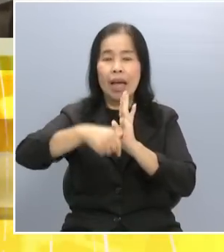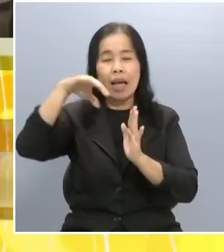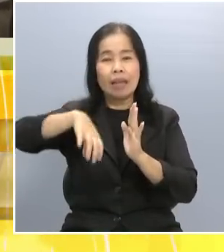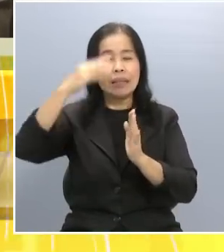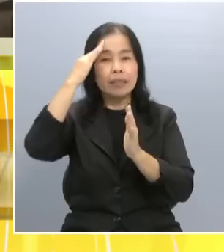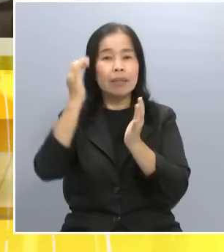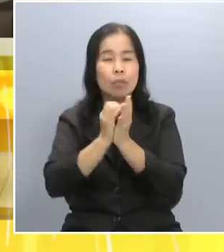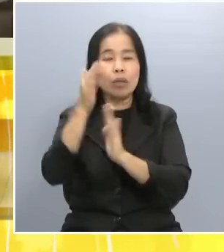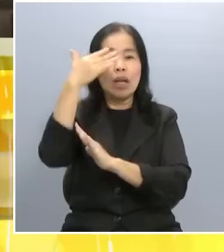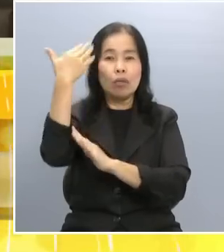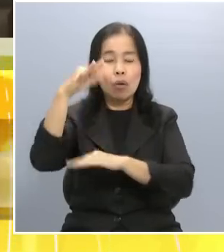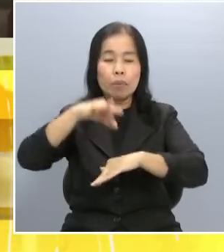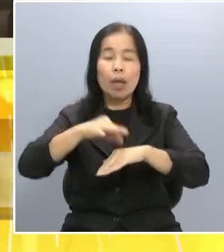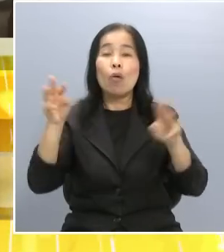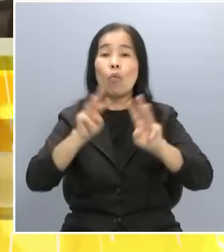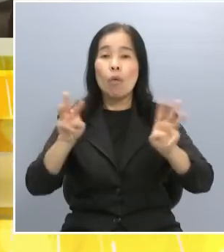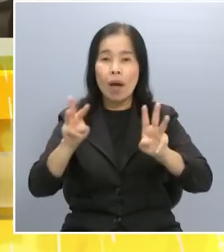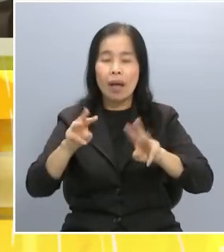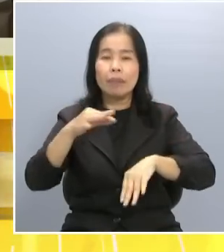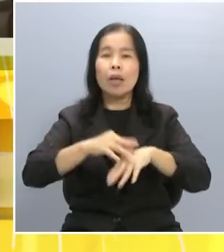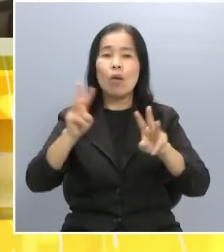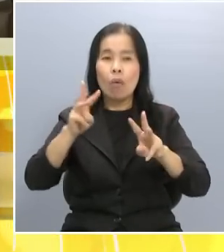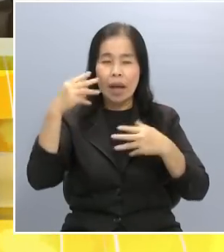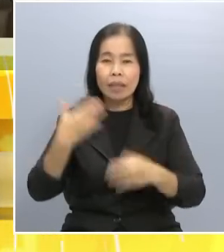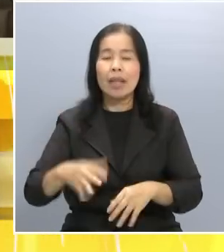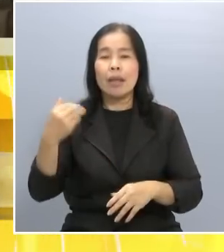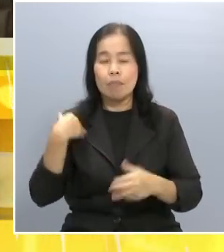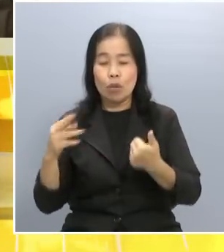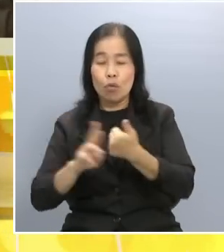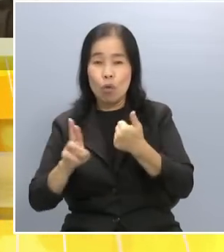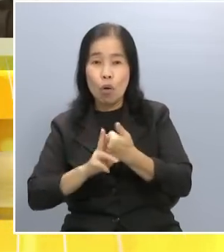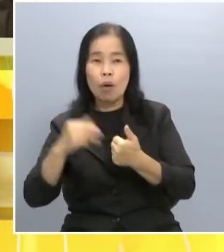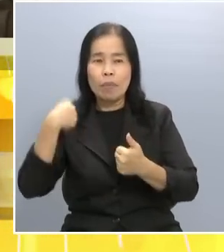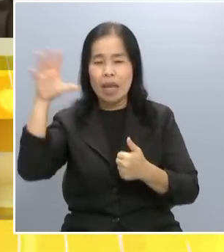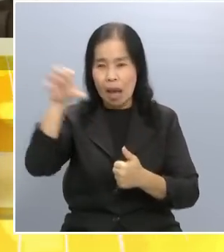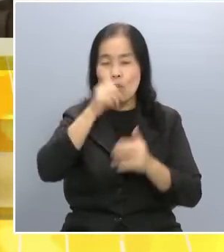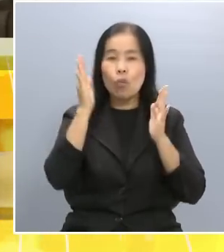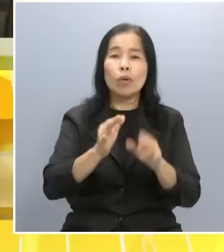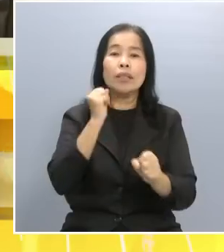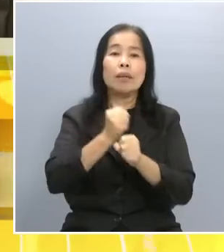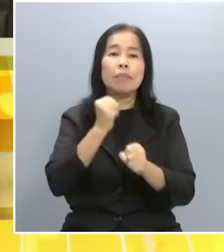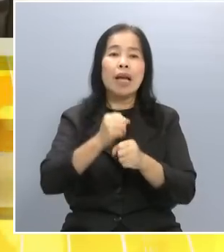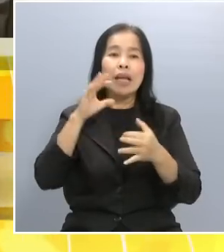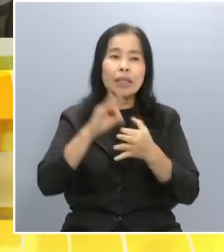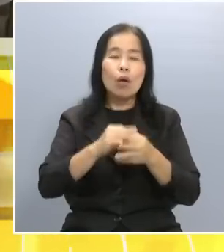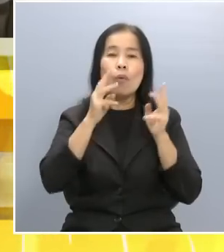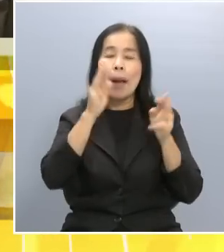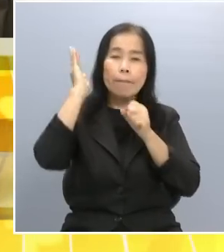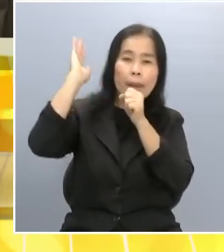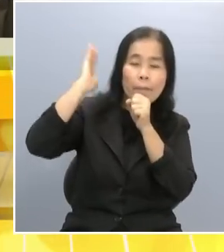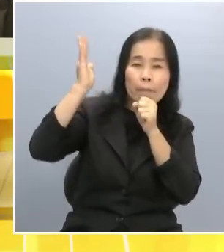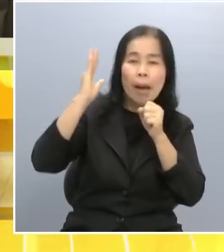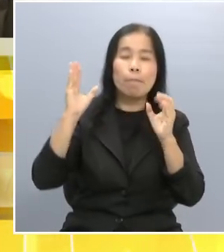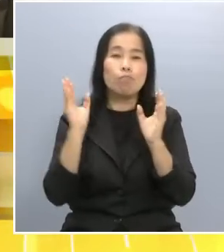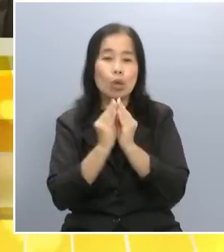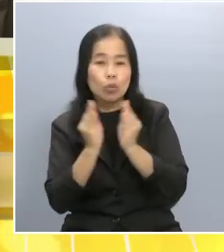ได้ตำแหน่งว่าคือมีตำแหน่งว่างและจำเป็นจะต้องหาคนมาทำงานได้พิธีการการประชุม